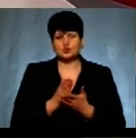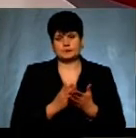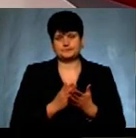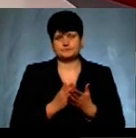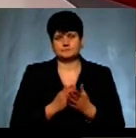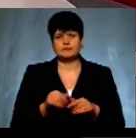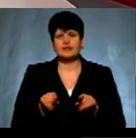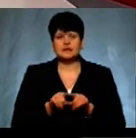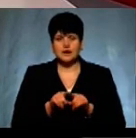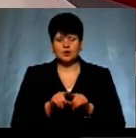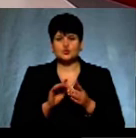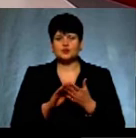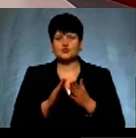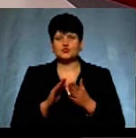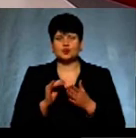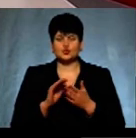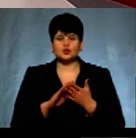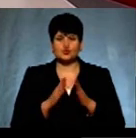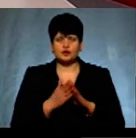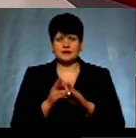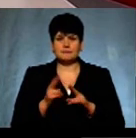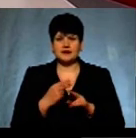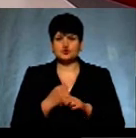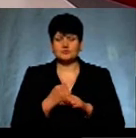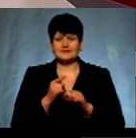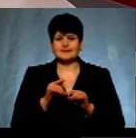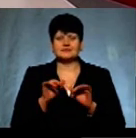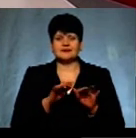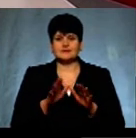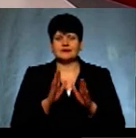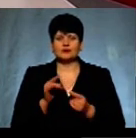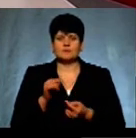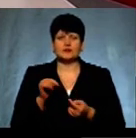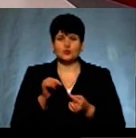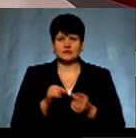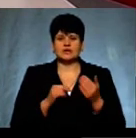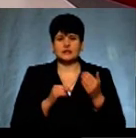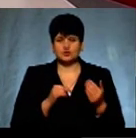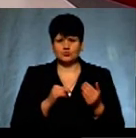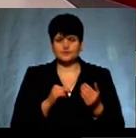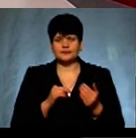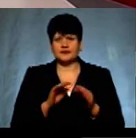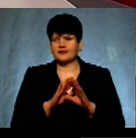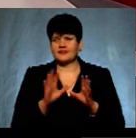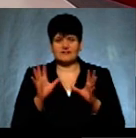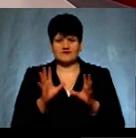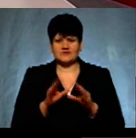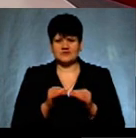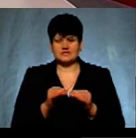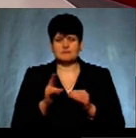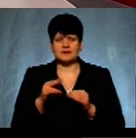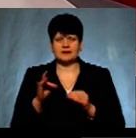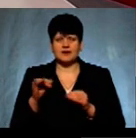Також узгоджувати з безробітним ті заходи, які будуть підходити іменно йому, а не там всі, наприклад, підряд заходів, які